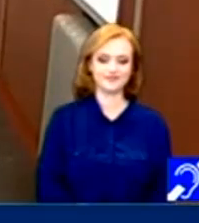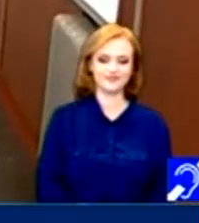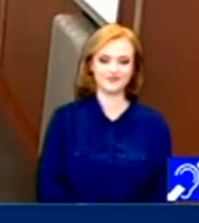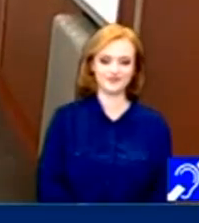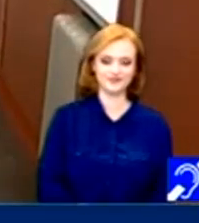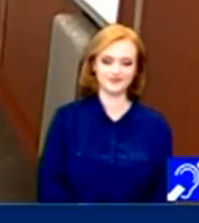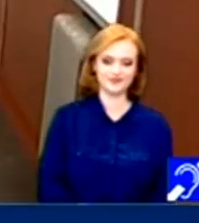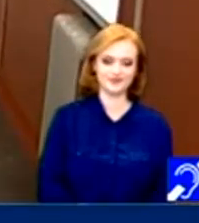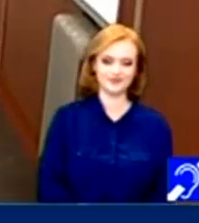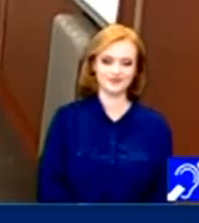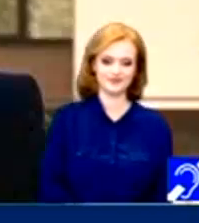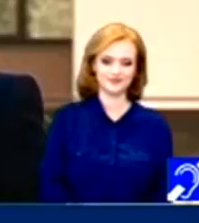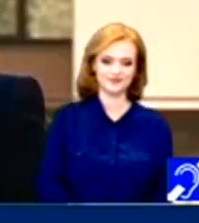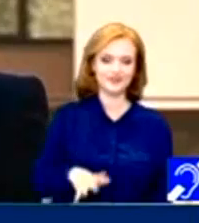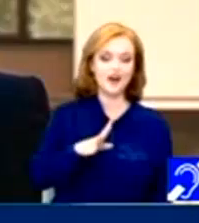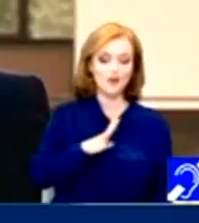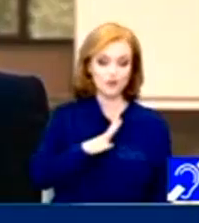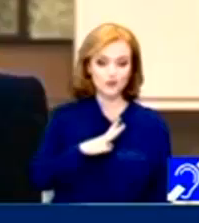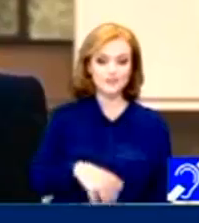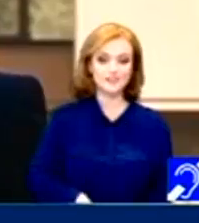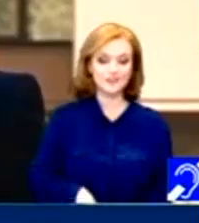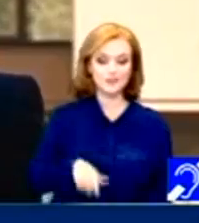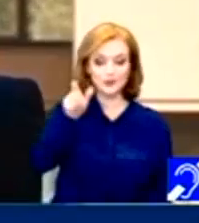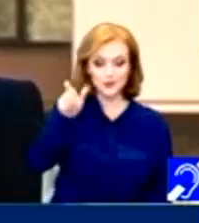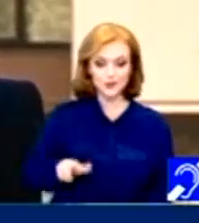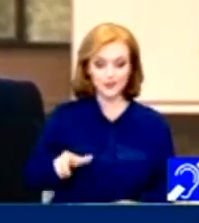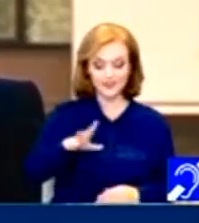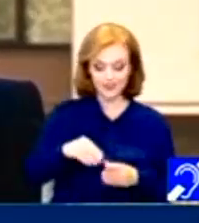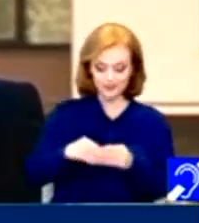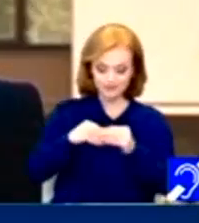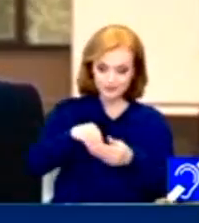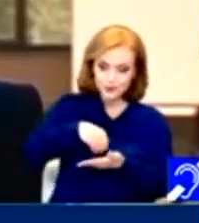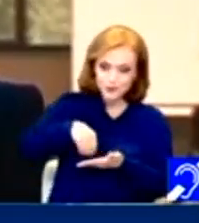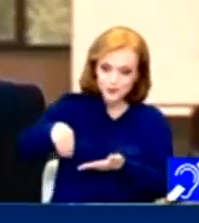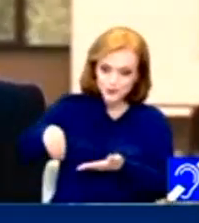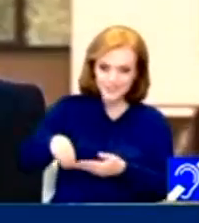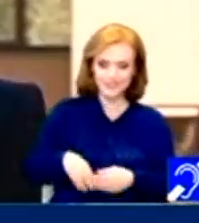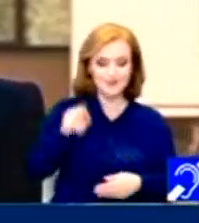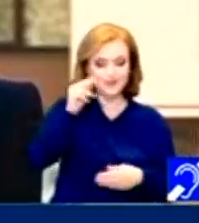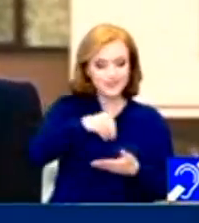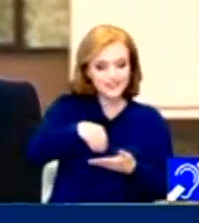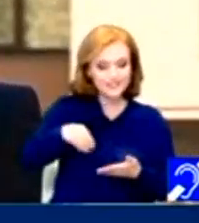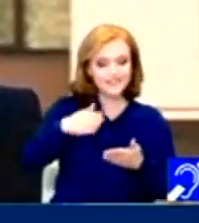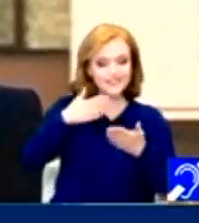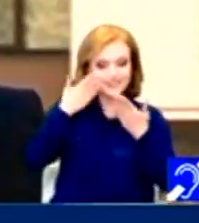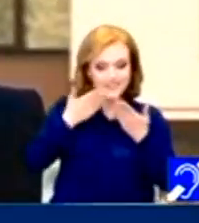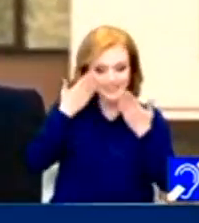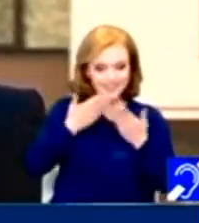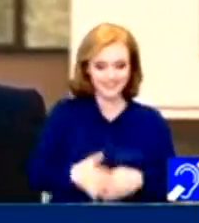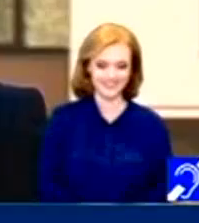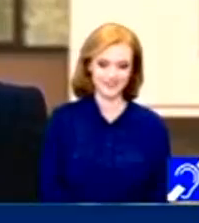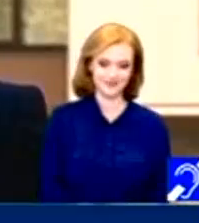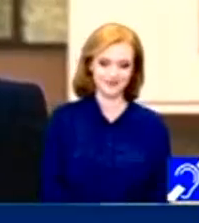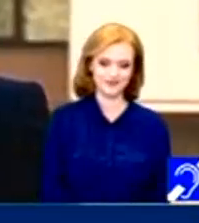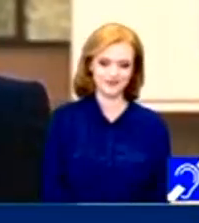A fost persoana care mi-a pus pixul în mână, m-a învățat efectiv să citesc, scriu și a fost acea care mi-a